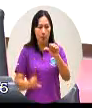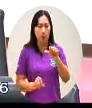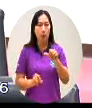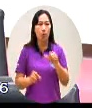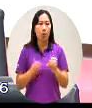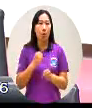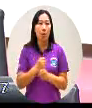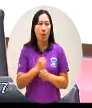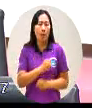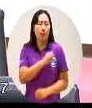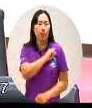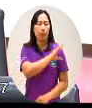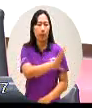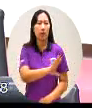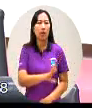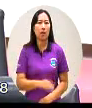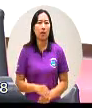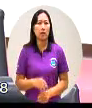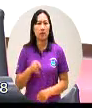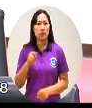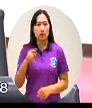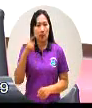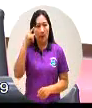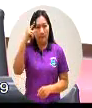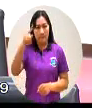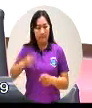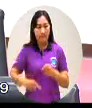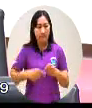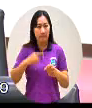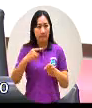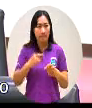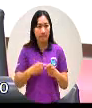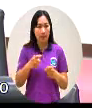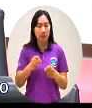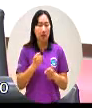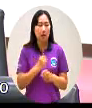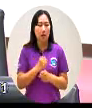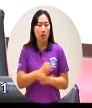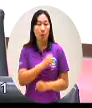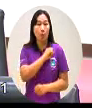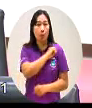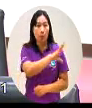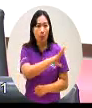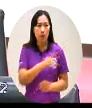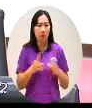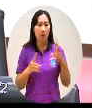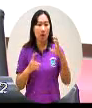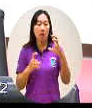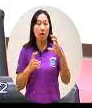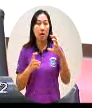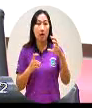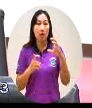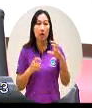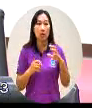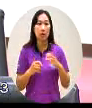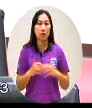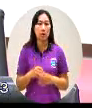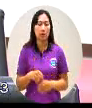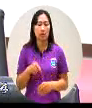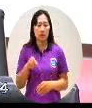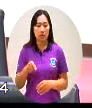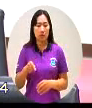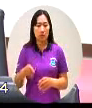在配合明年的毕业典礼的时阵真侪国校国中无大礼堂当来倒手